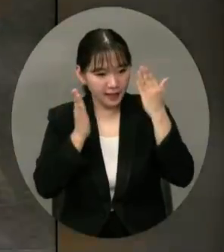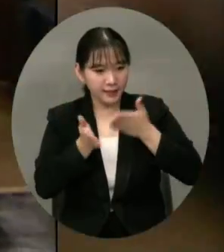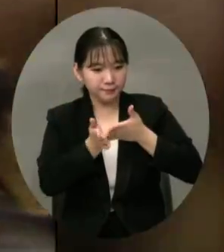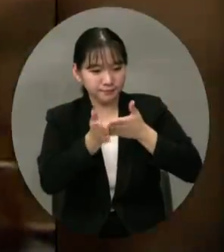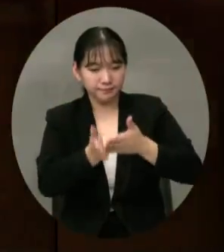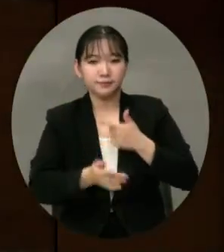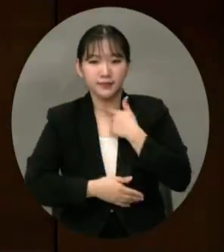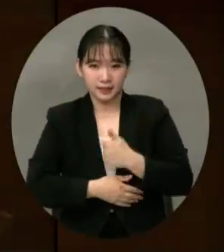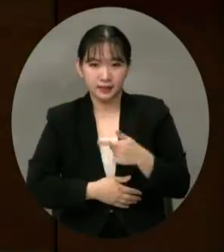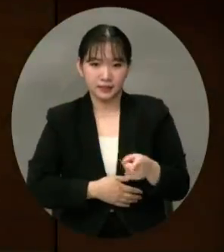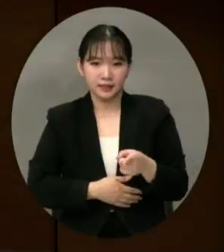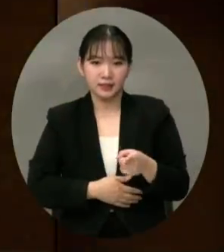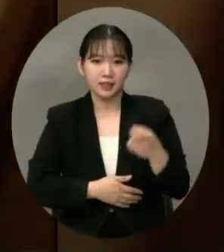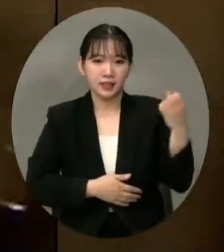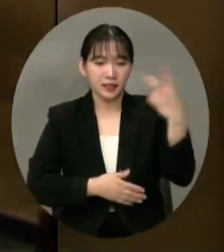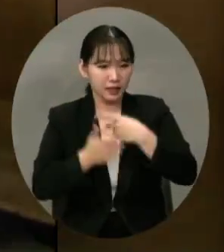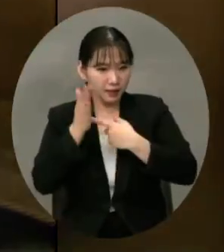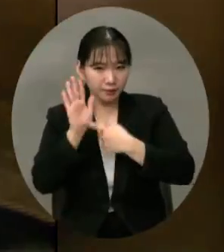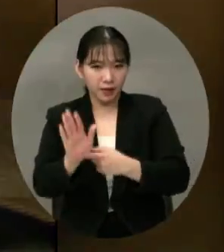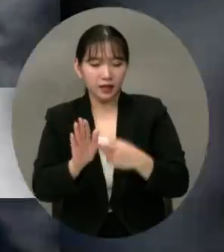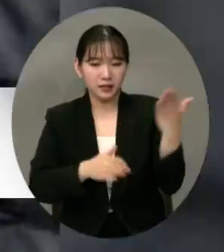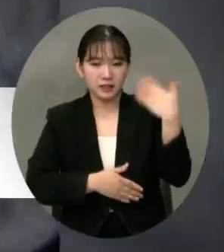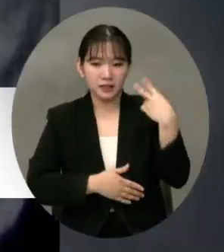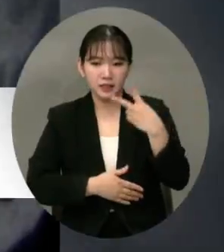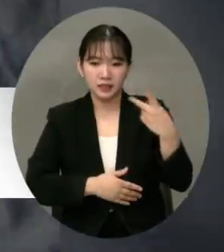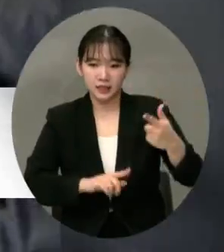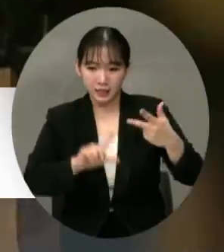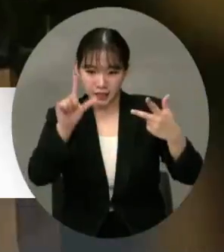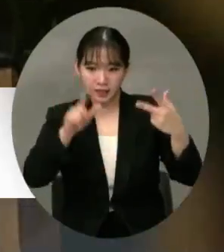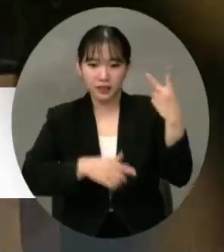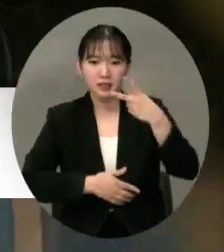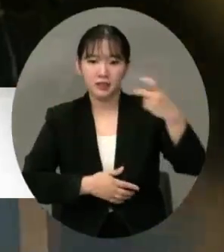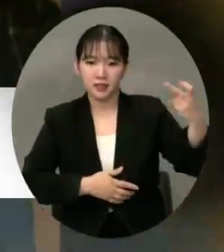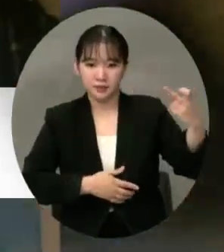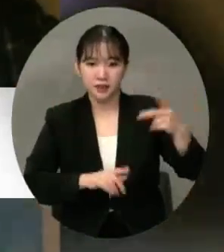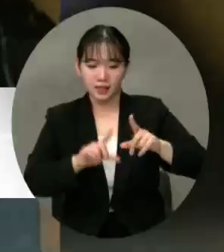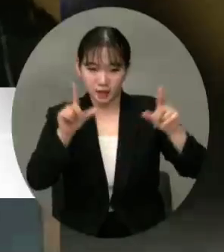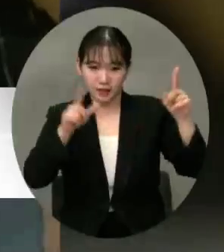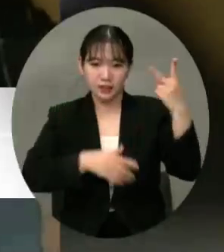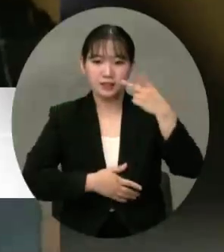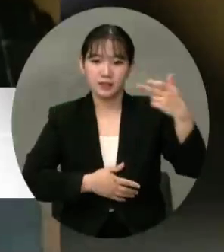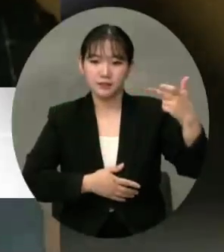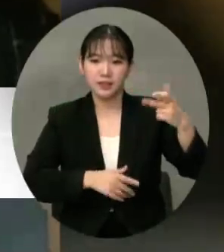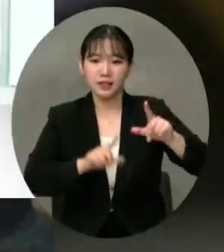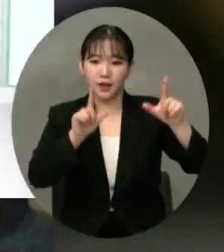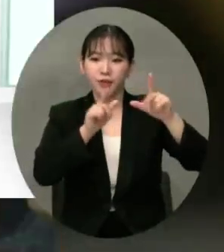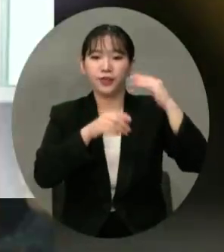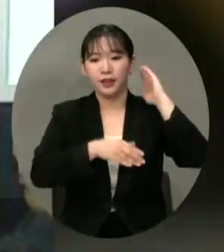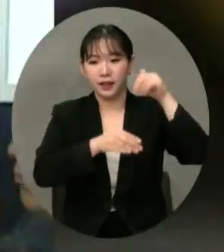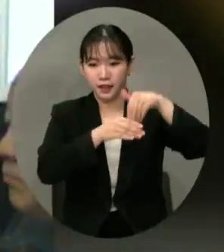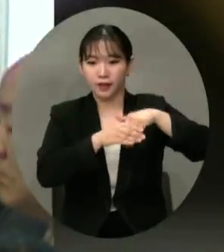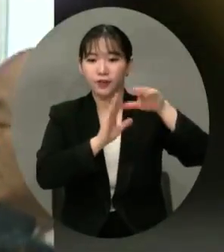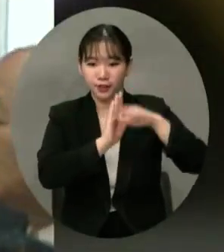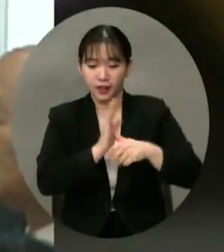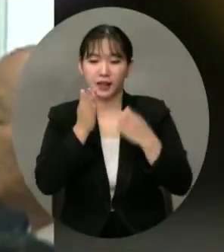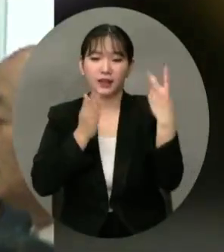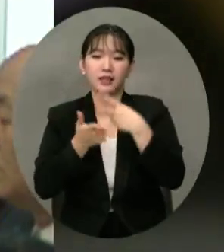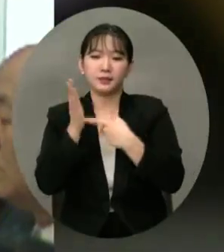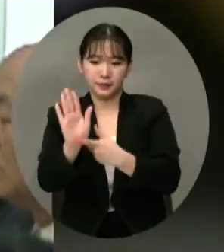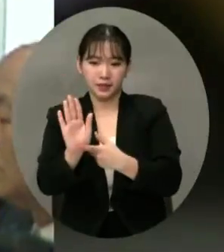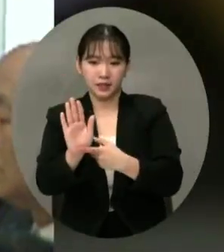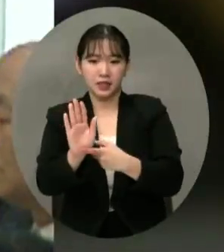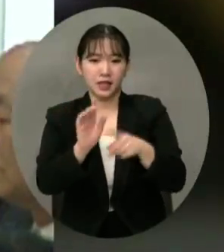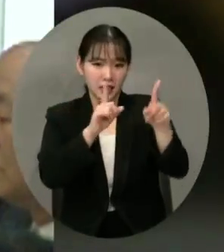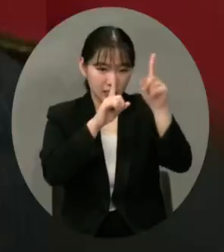의대 신설이 다시 가시화된 것은 지난 2007년과 2012년, 2017년 대선 때였습니다. 이명박